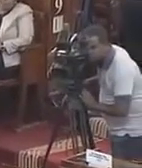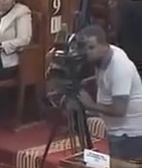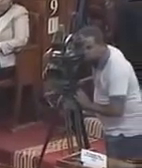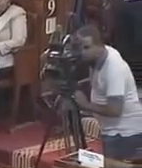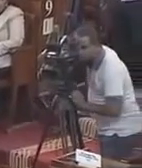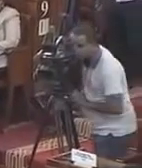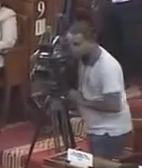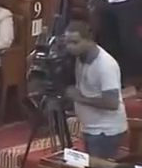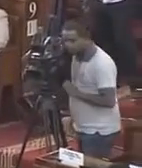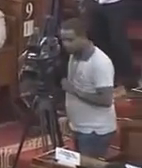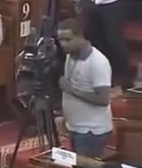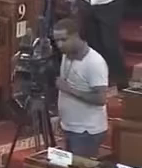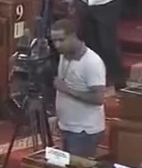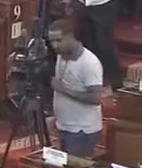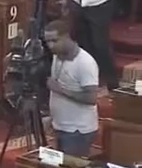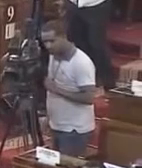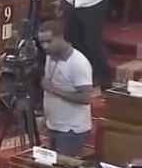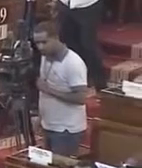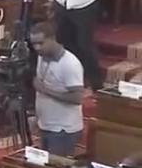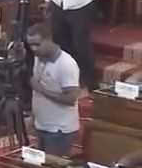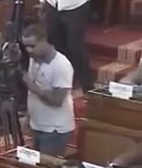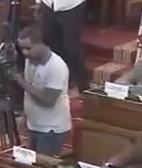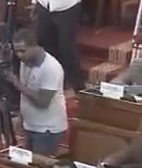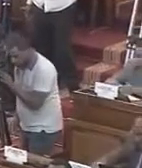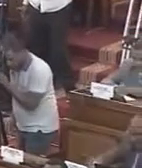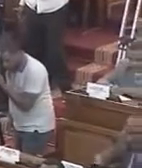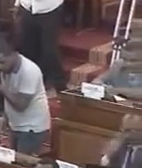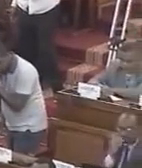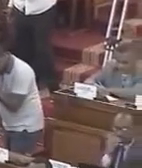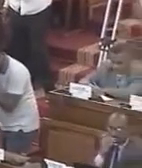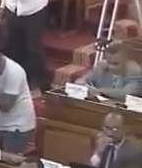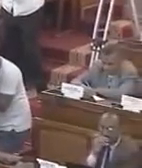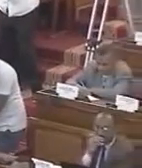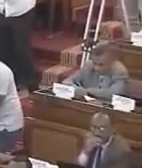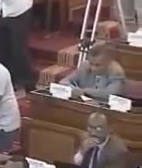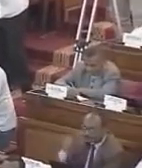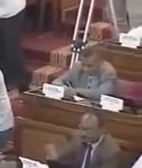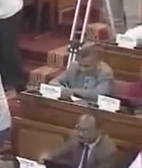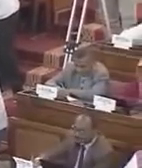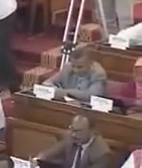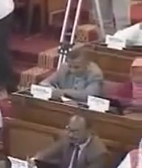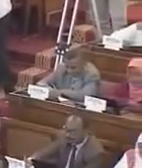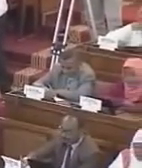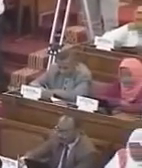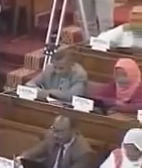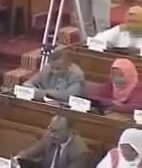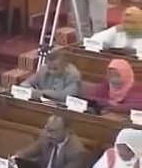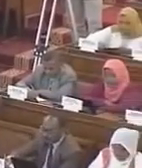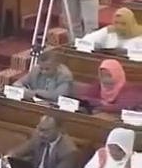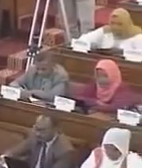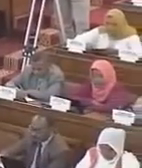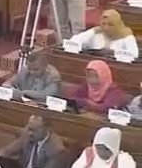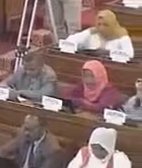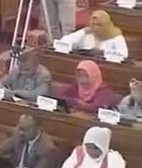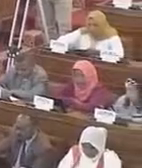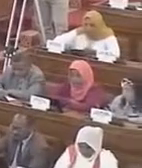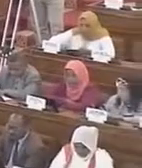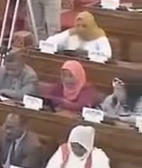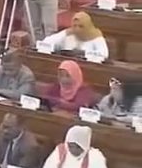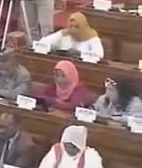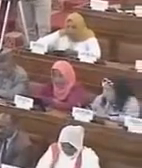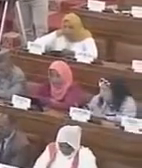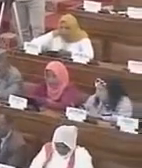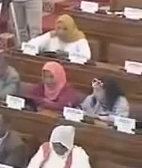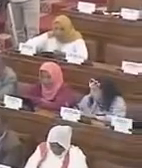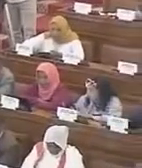አሃዝ የነበረው የዋጋ ግሽበት በ2010 በጀት ዓመት የካቲት ወር አጠቃላይ